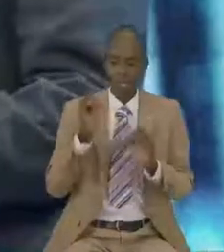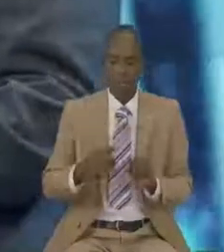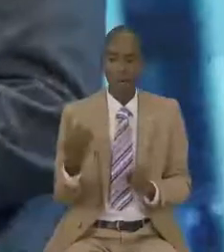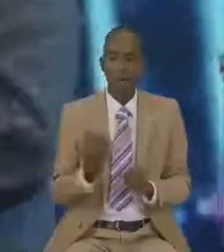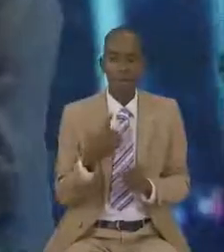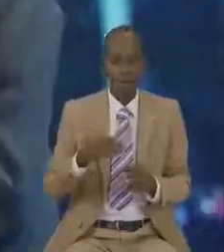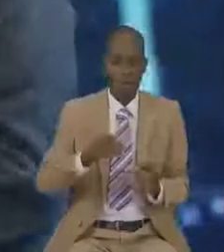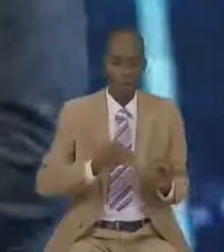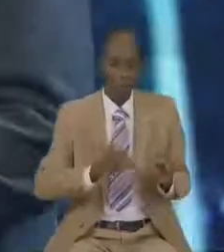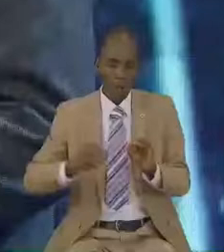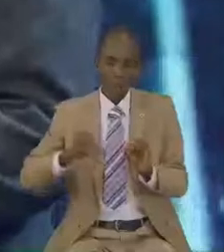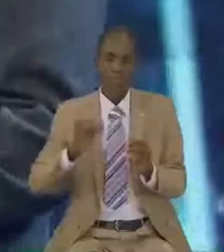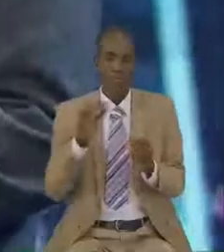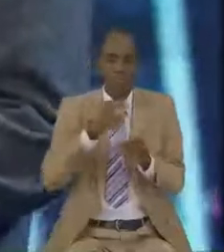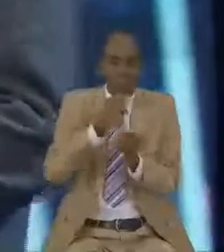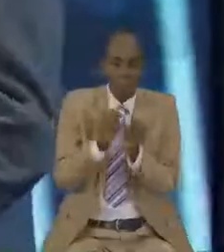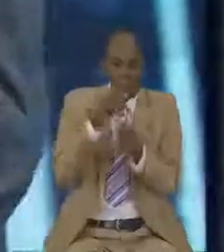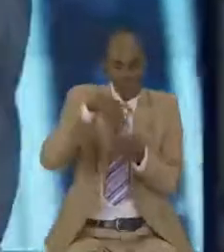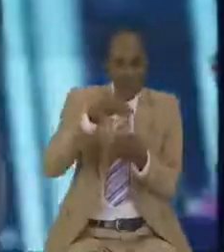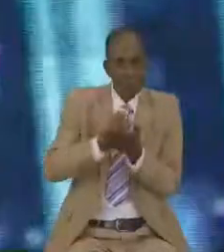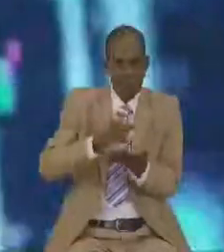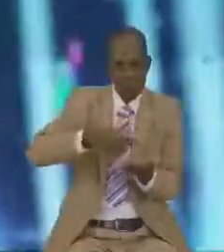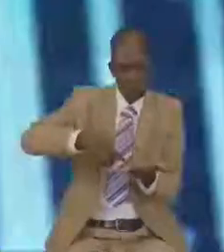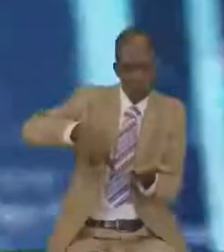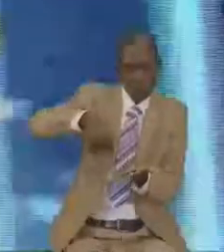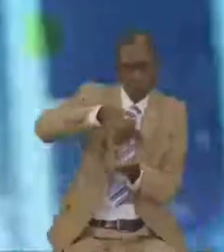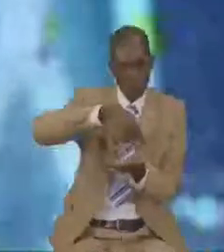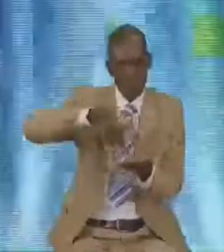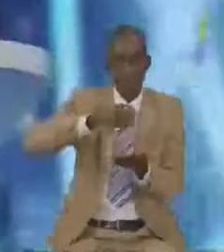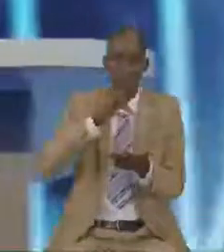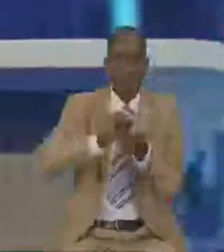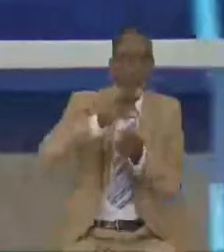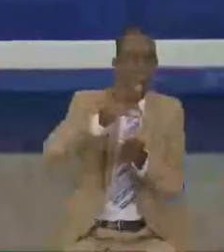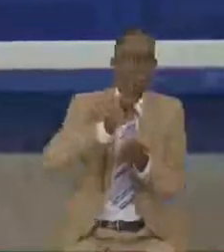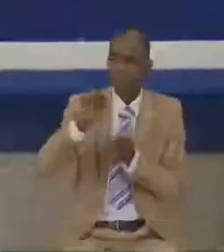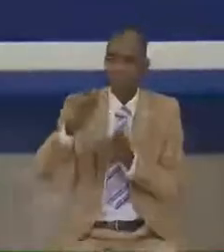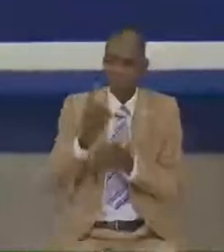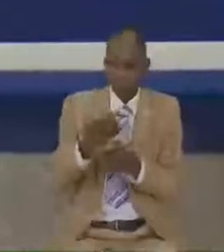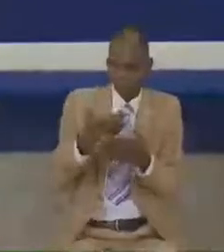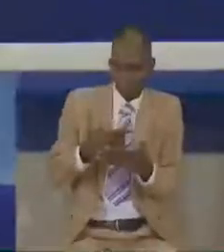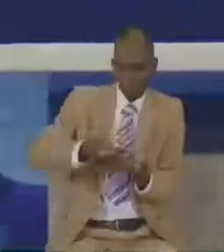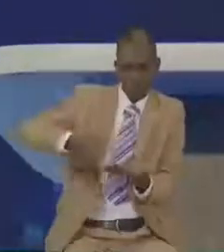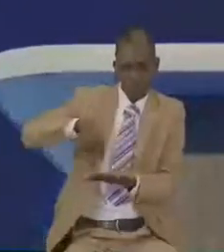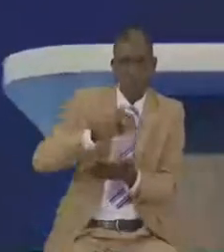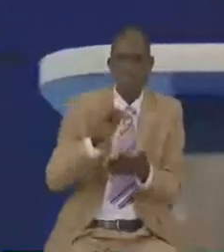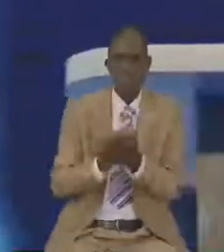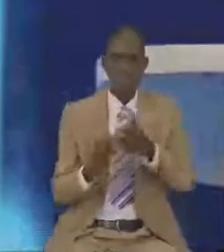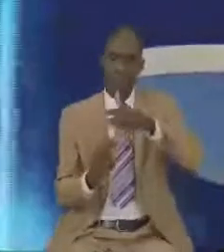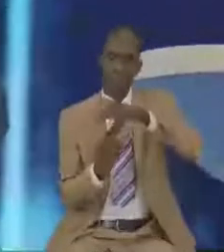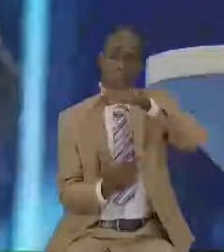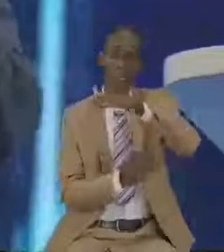tourner autour de ce petit cercle et de ce, autour de ce petit poteau. Et la vie attachée comme